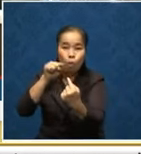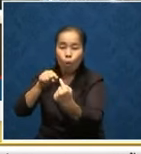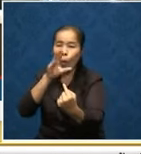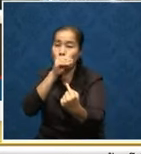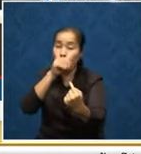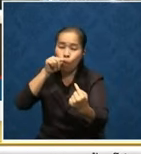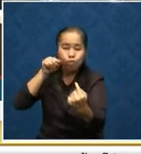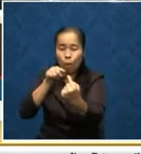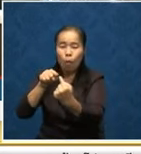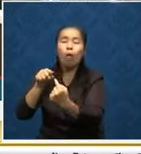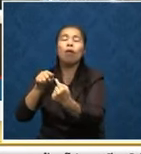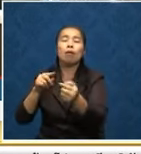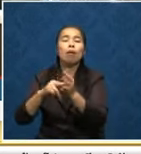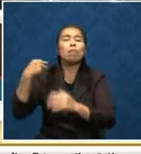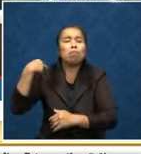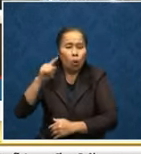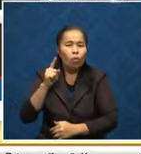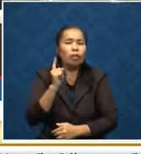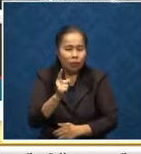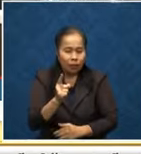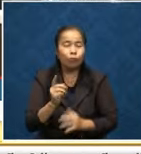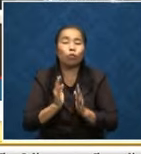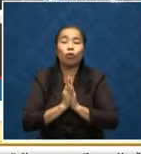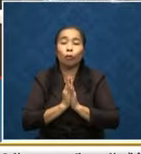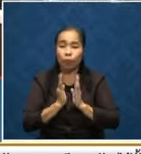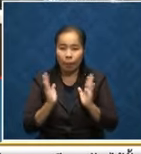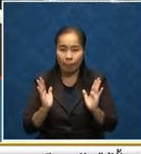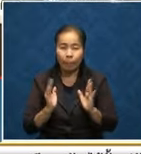ทั้ง500ท่านในห้องประชุมแห่งนี้ครับขอบพระคุณมากครับ